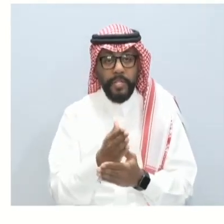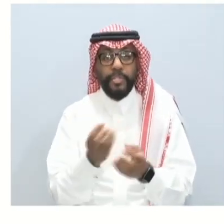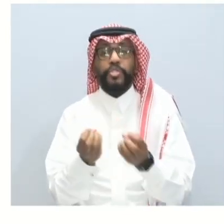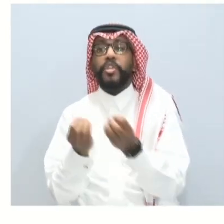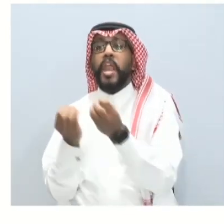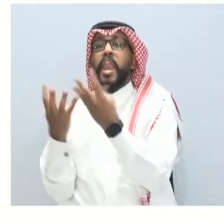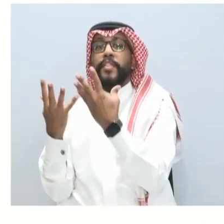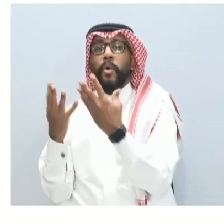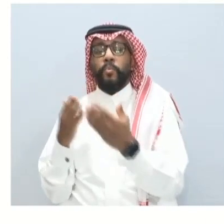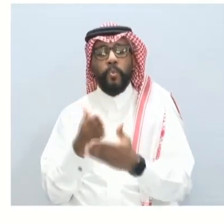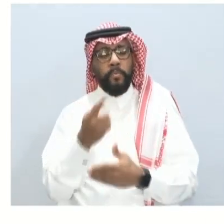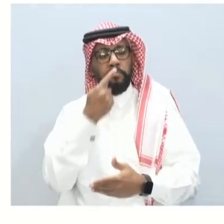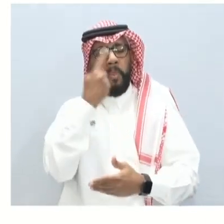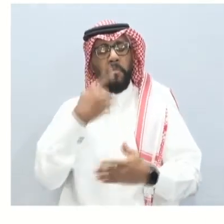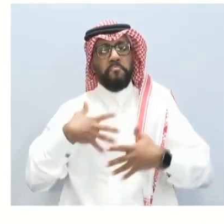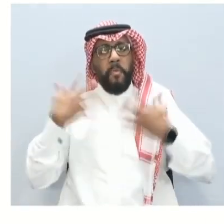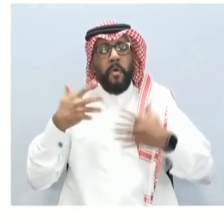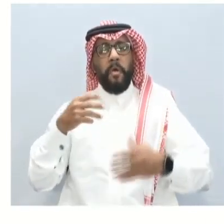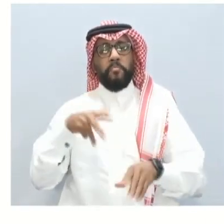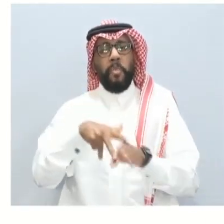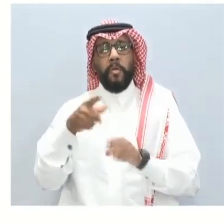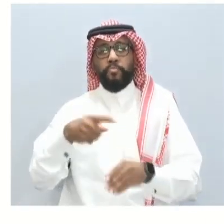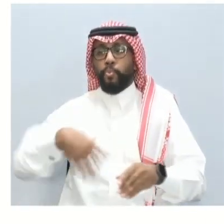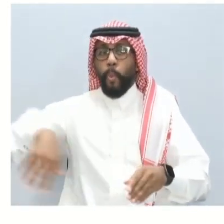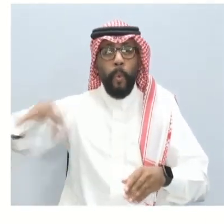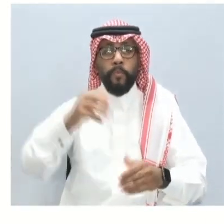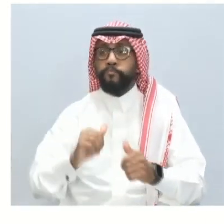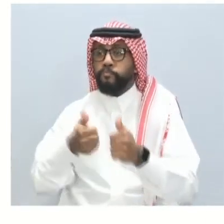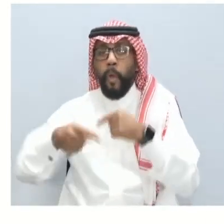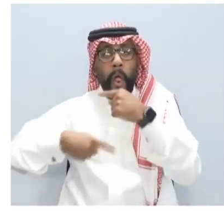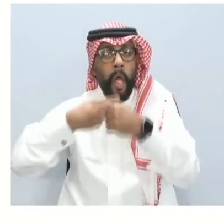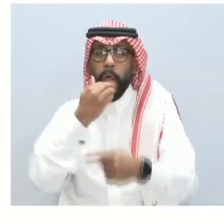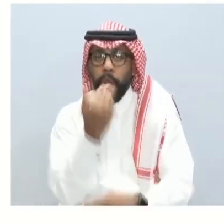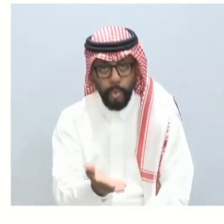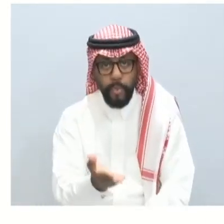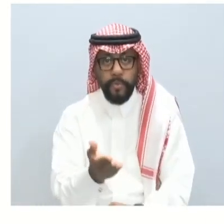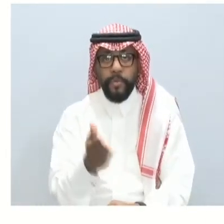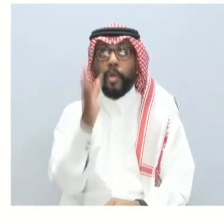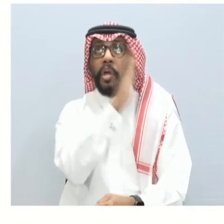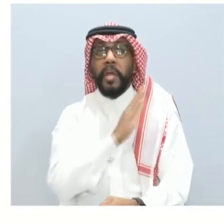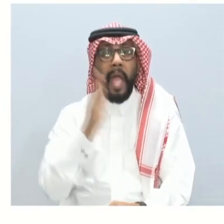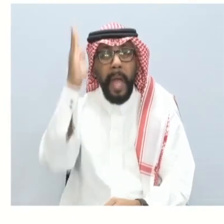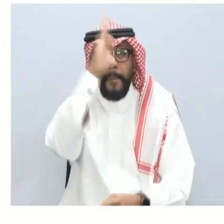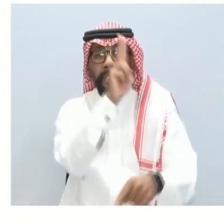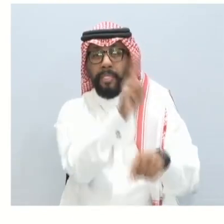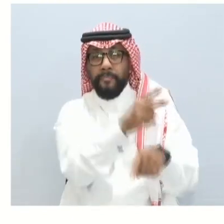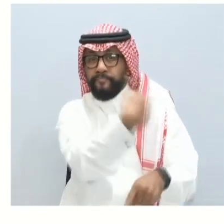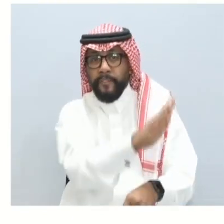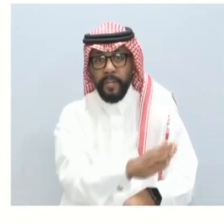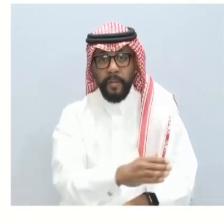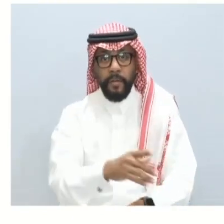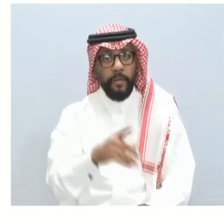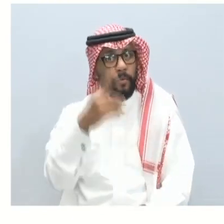تبيد هذه ابدا وما اظن الساعه قائمه ولئن رددت الى ربي لاجدن